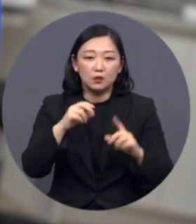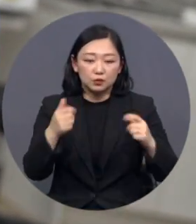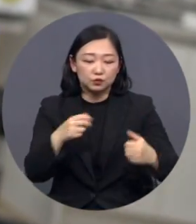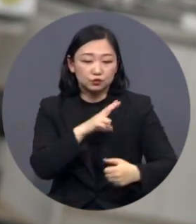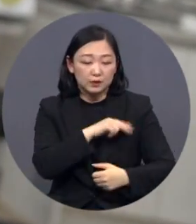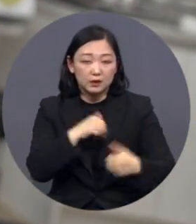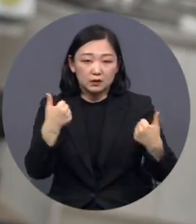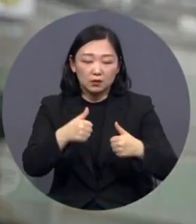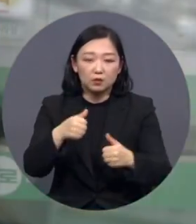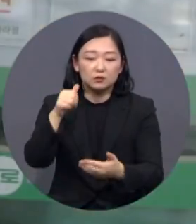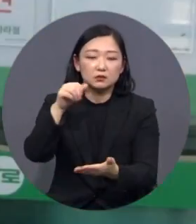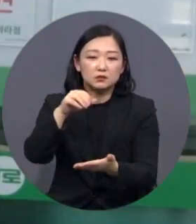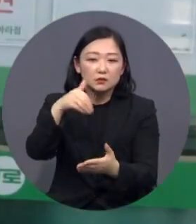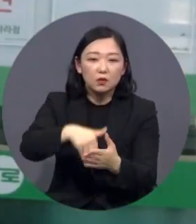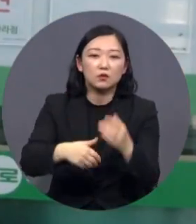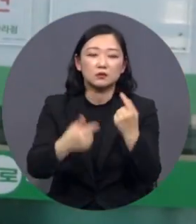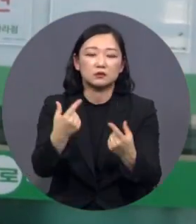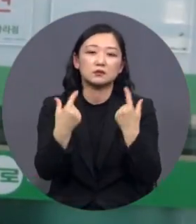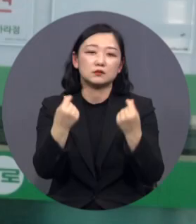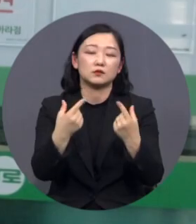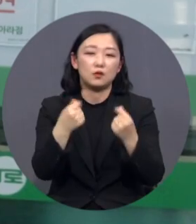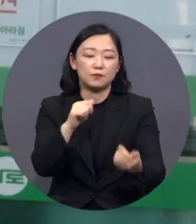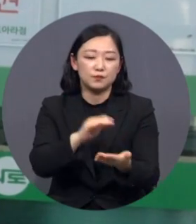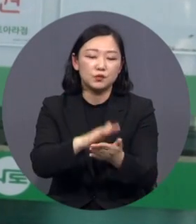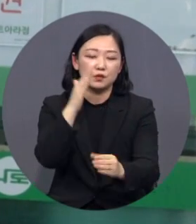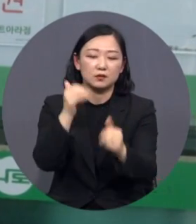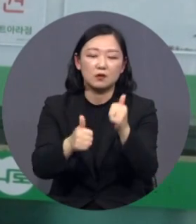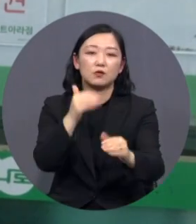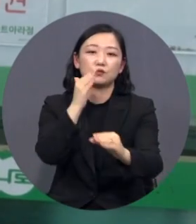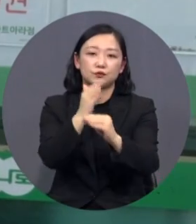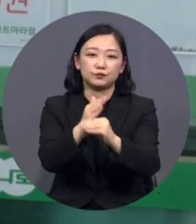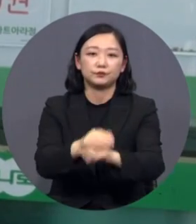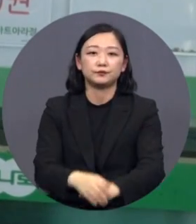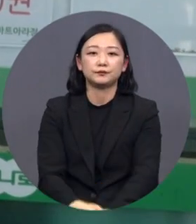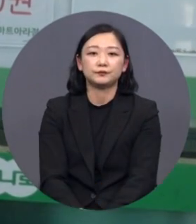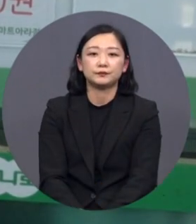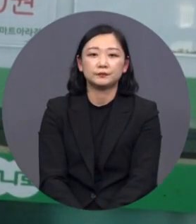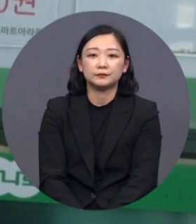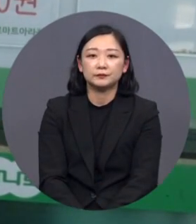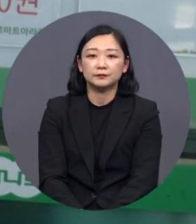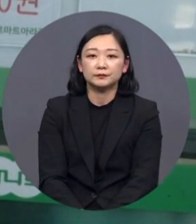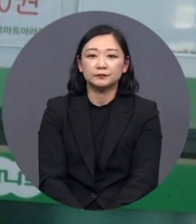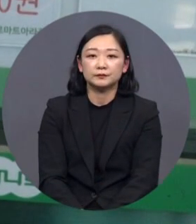못지않은 치열한 경쟁을 벌이고 있습니다. MBC 뉴스 이소연입니다.